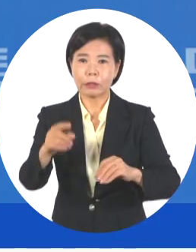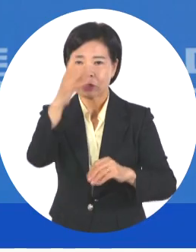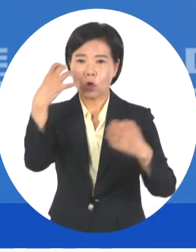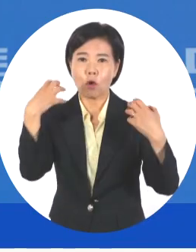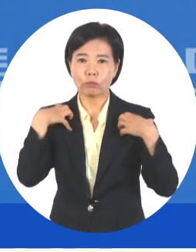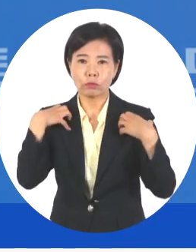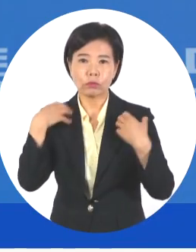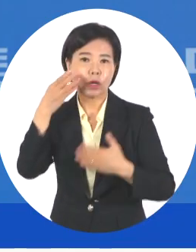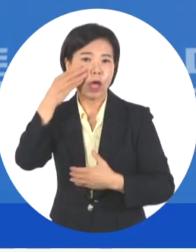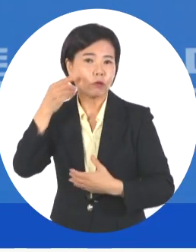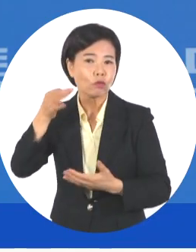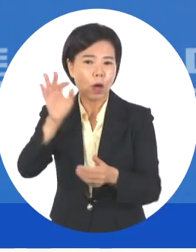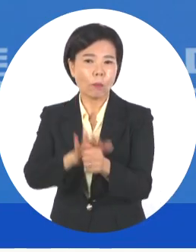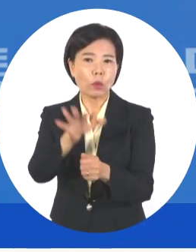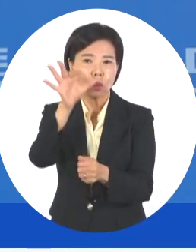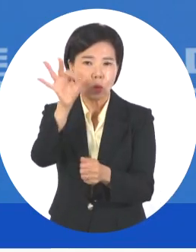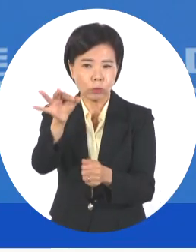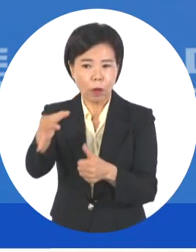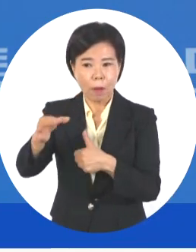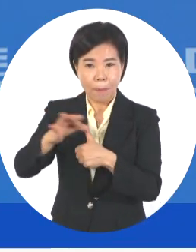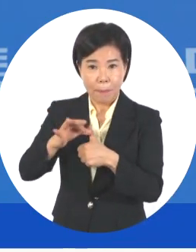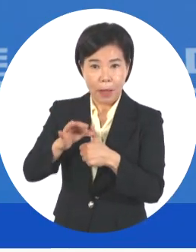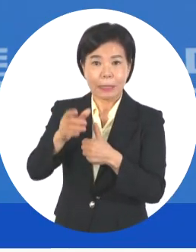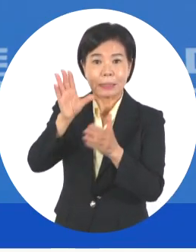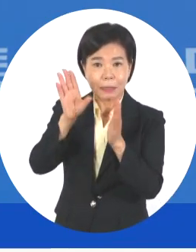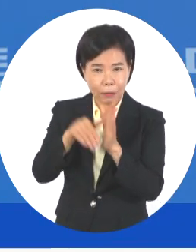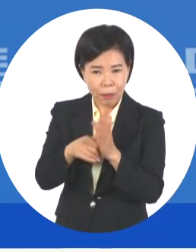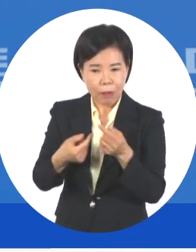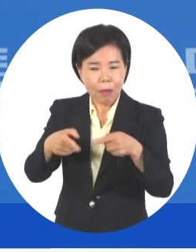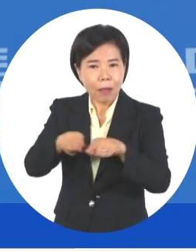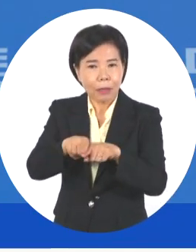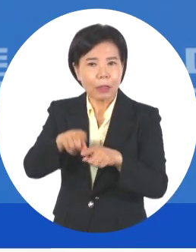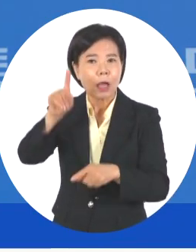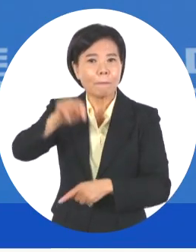국토교통부의 유가보조금들의 요소를 고려했을 때